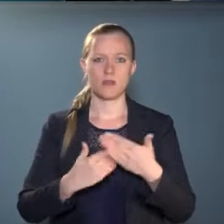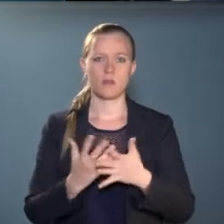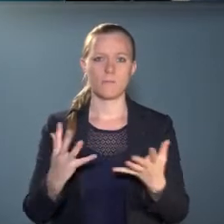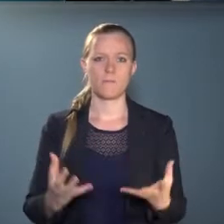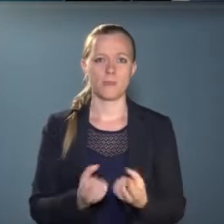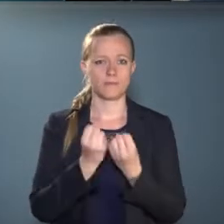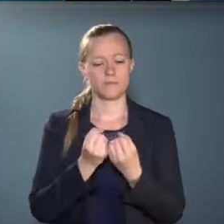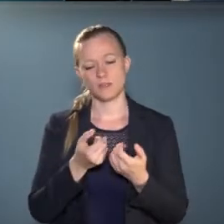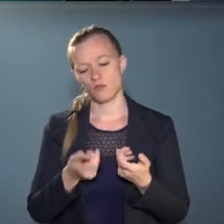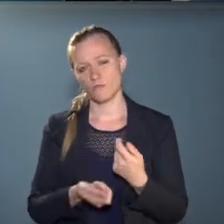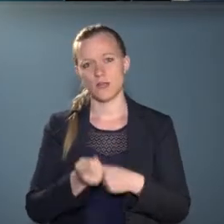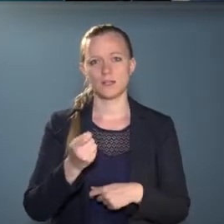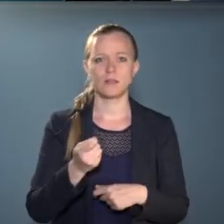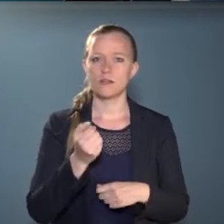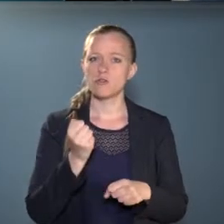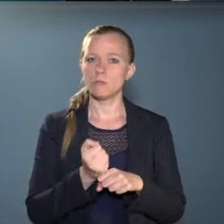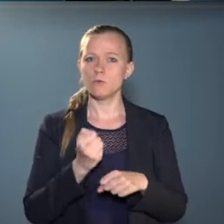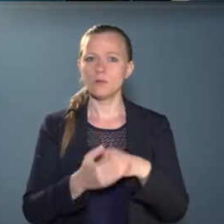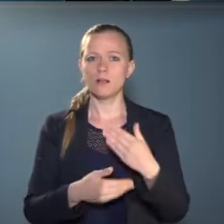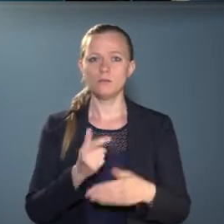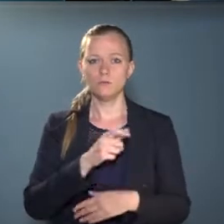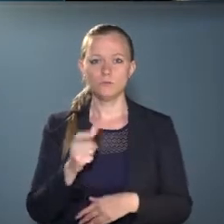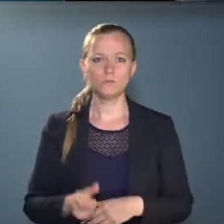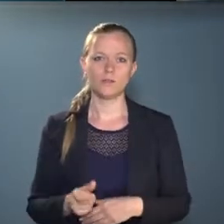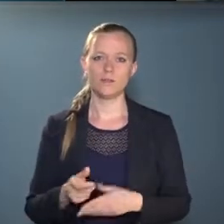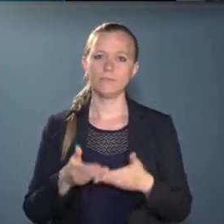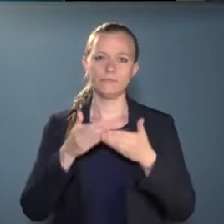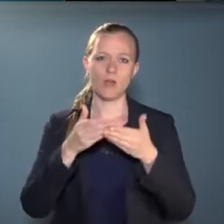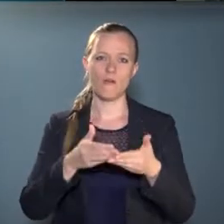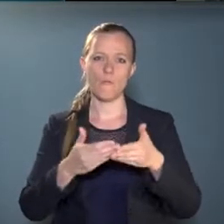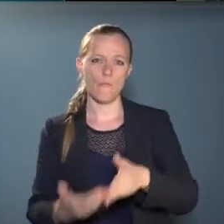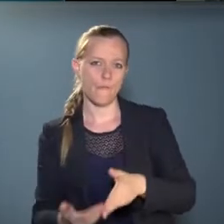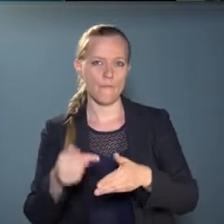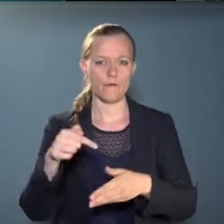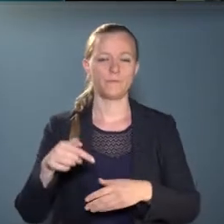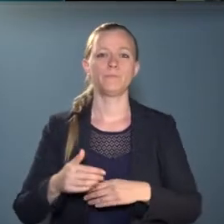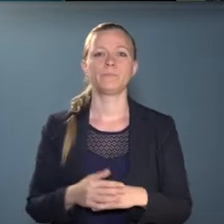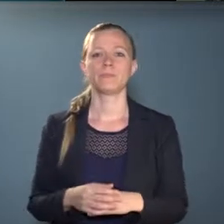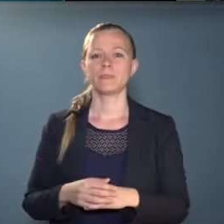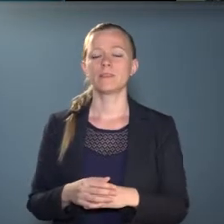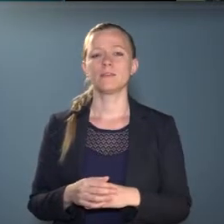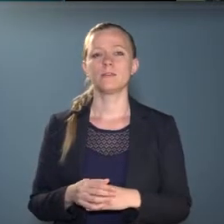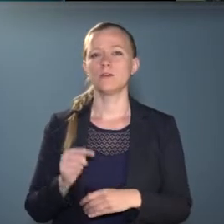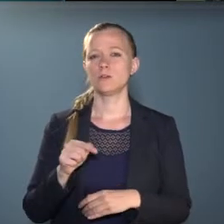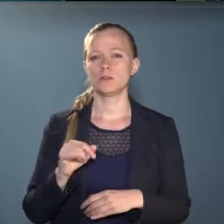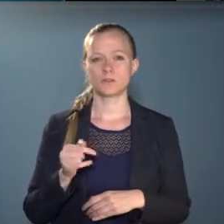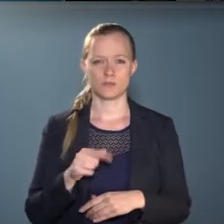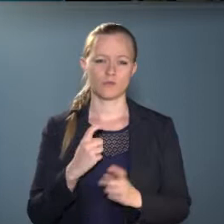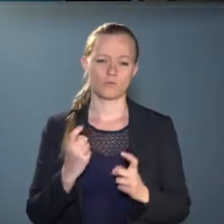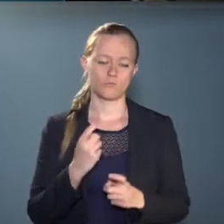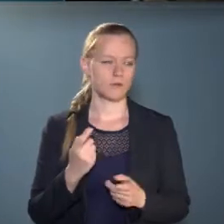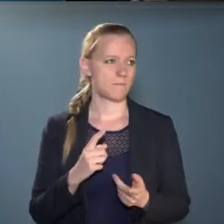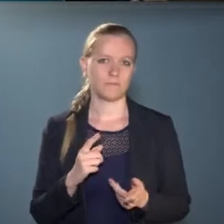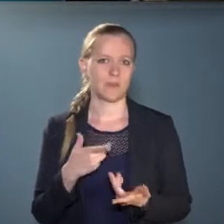mentési felderítési munkálatok a Dunai hajó szerencsétlenség házatáján. Ez önöknek is gondolom, hogy